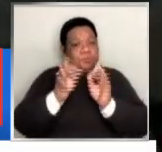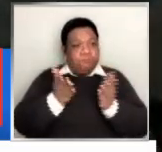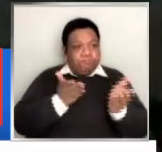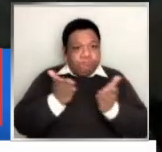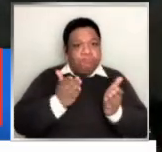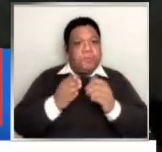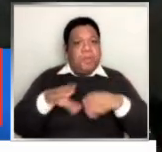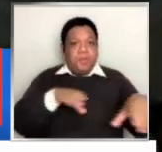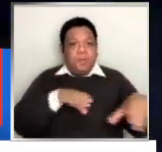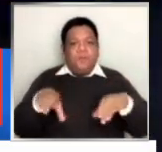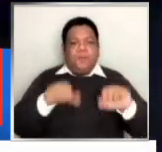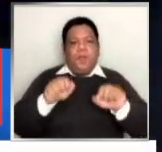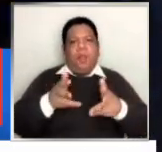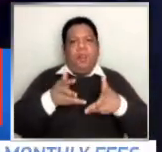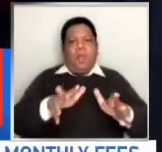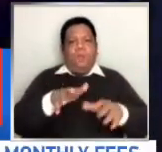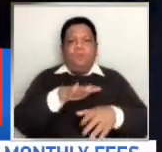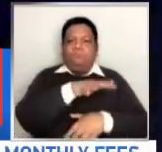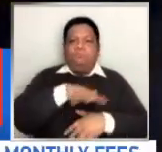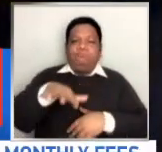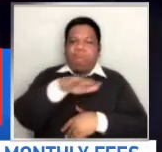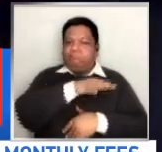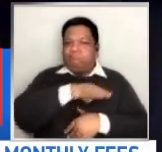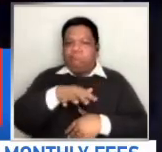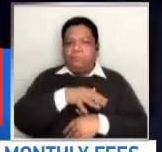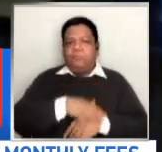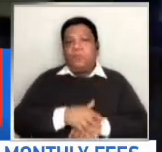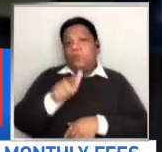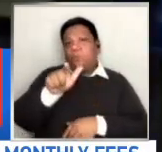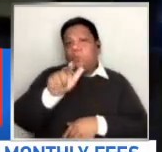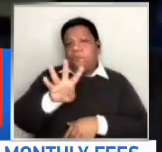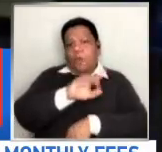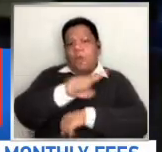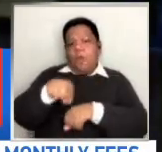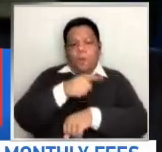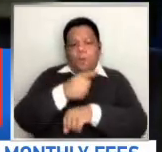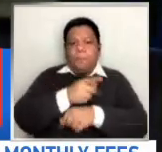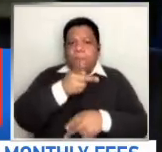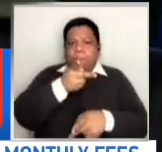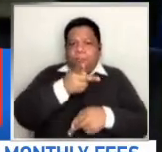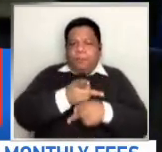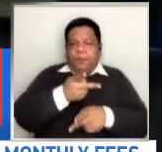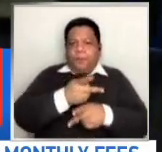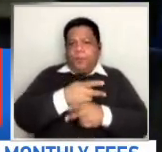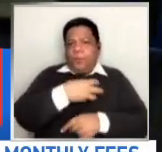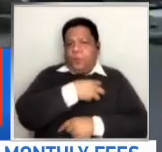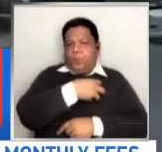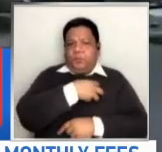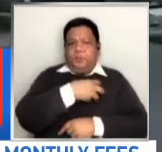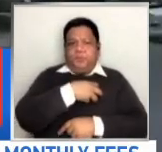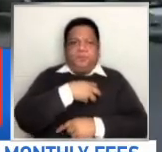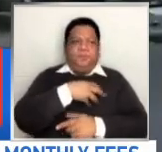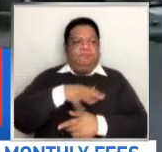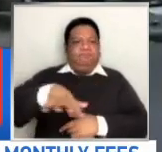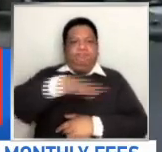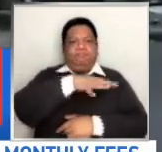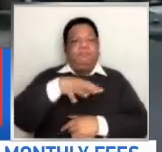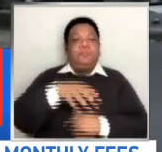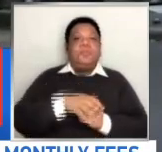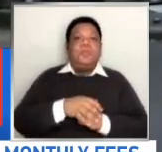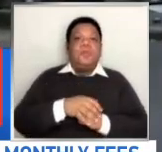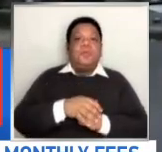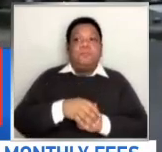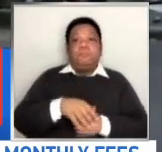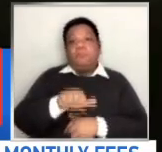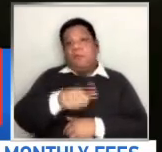gawin sa lugar. 24 oras din daw magbabantay ang mga pulis sa tauhan ng barangay. Sa barangay 262 sa Tondo, Manila